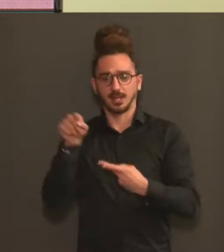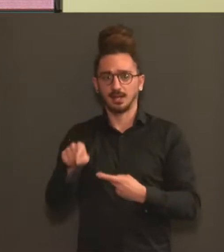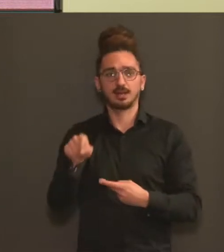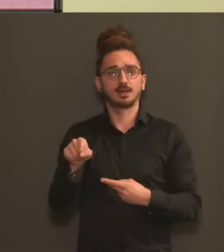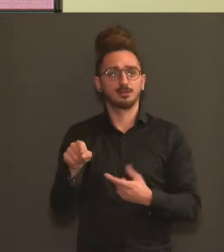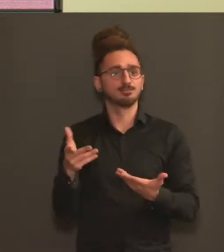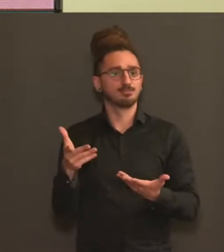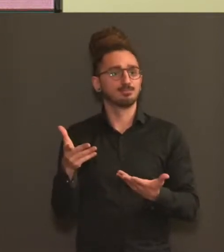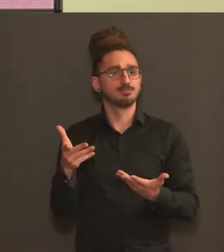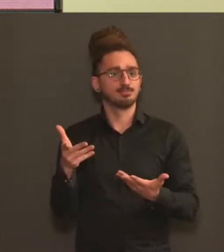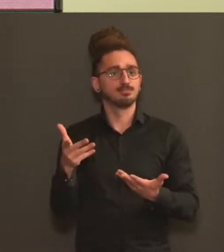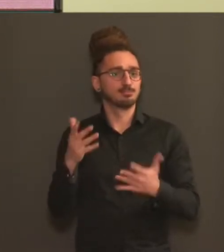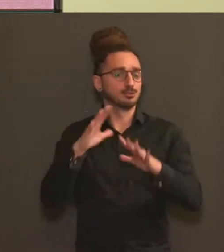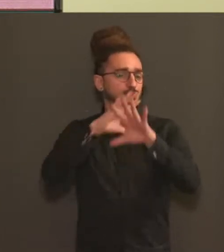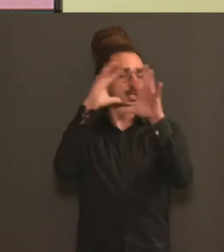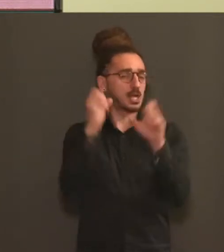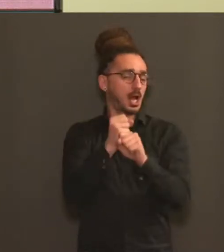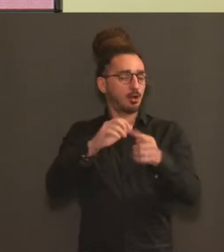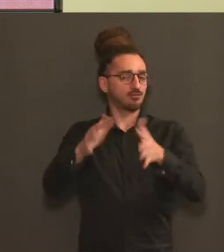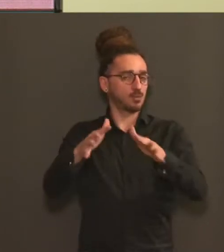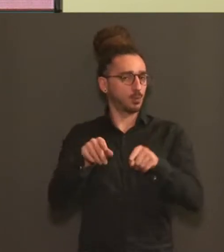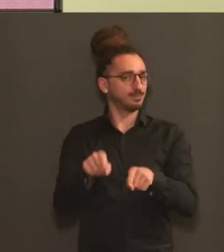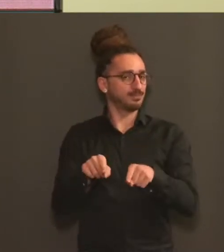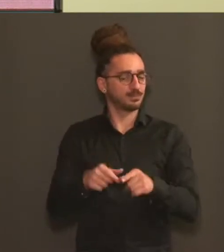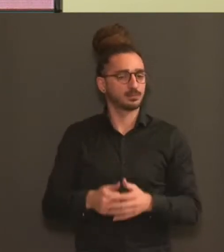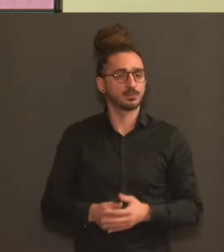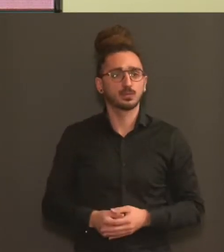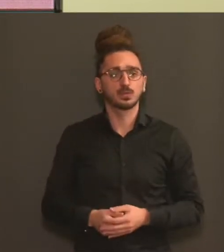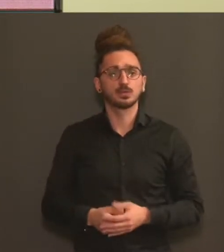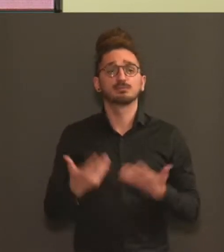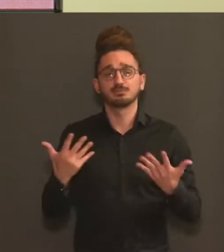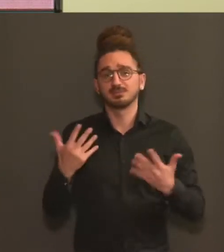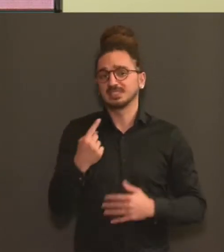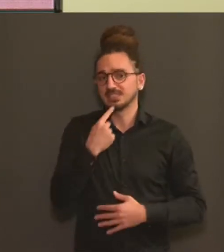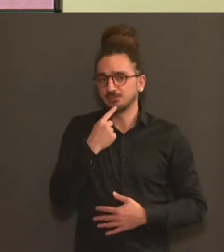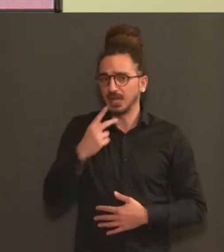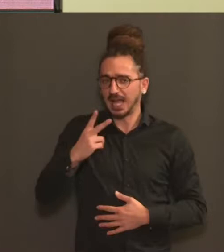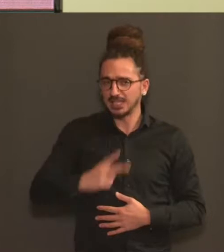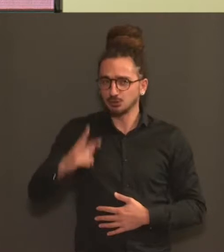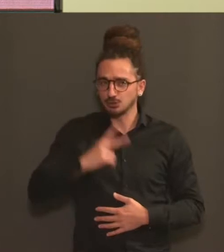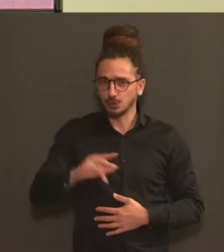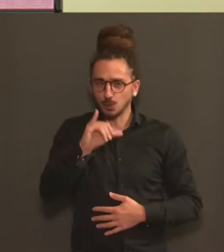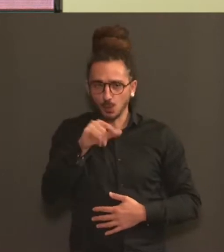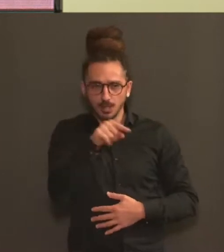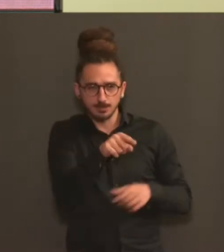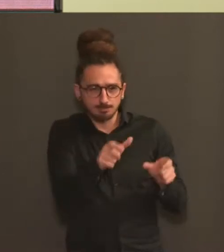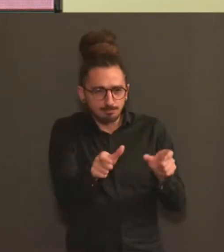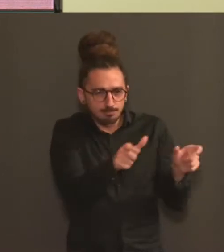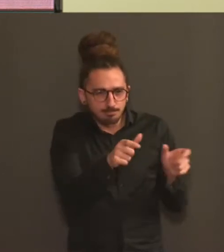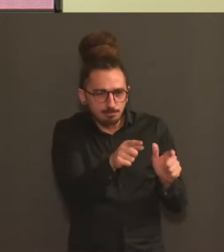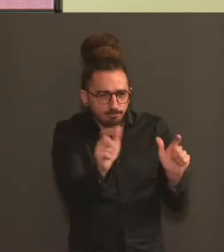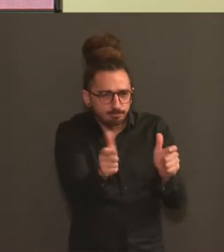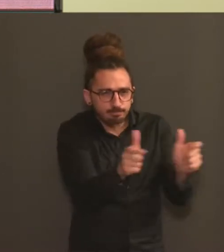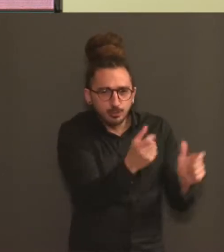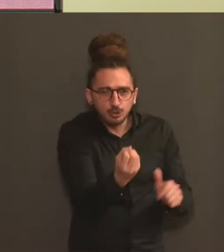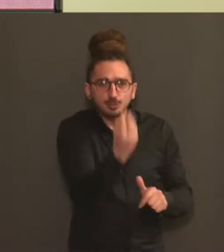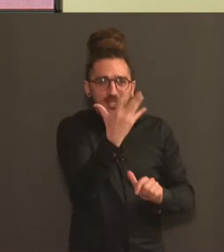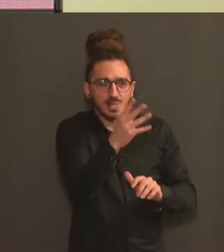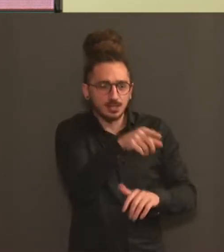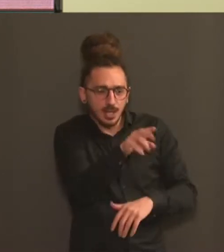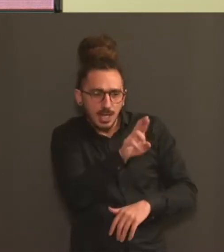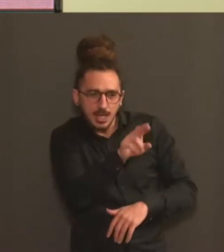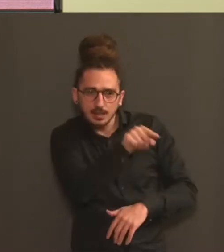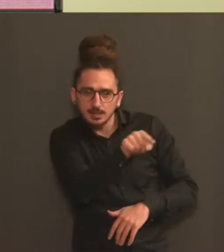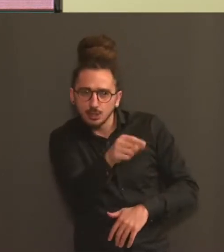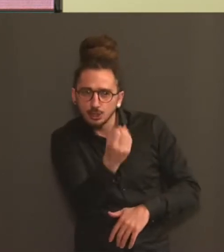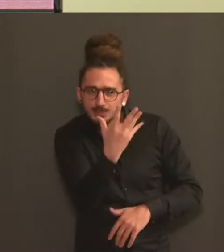donc l'impact de ceci sera important pour prévoir ce qui pourrait se passer au niveau de soins de santé dans